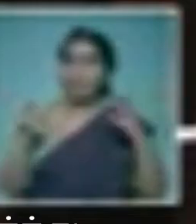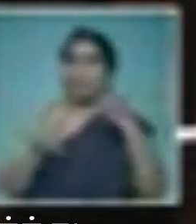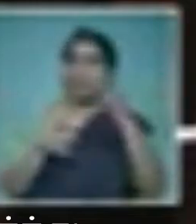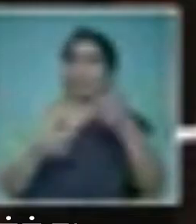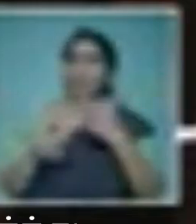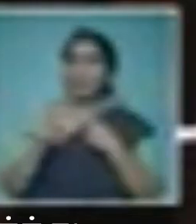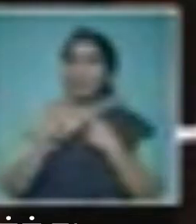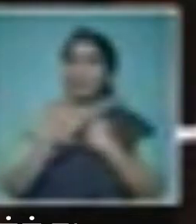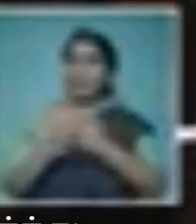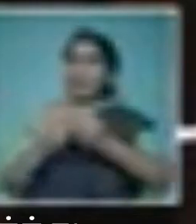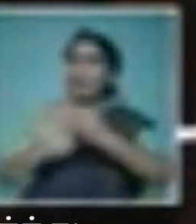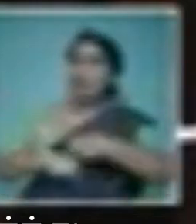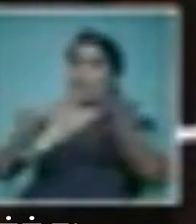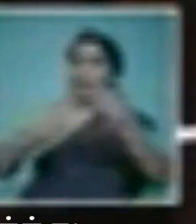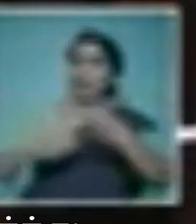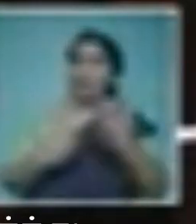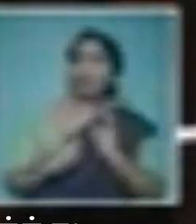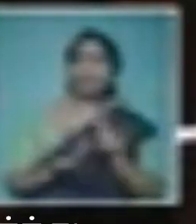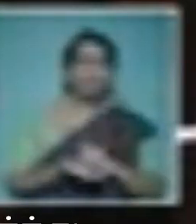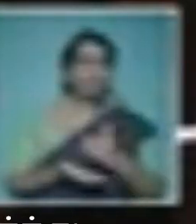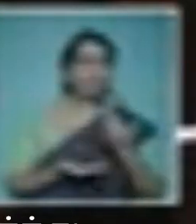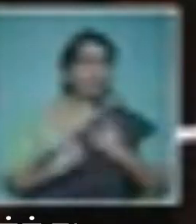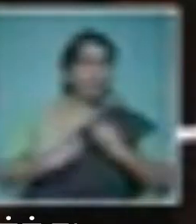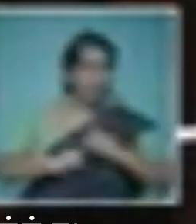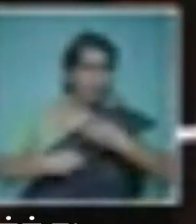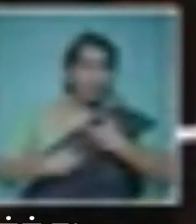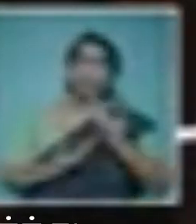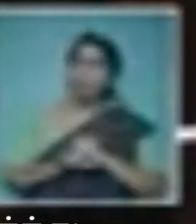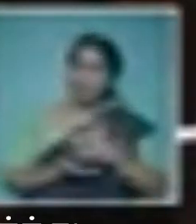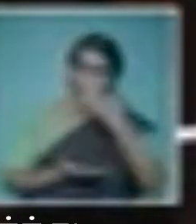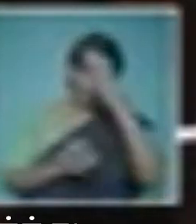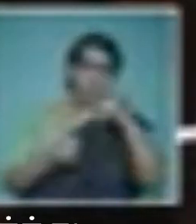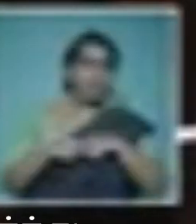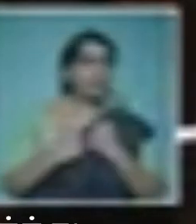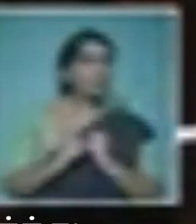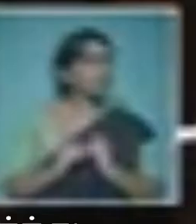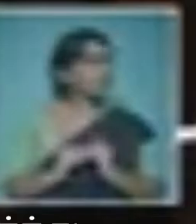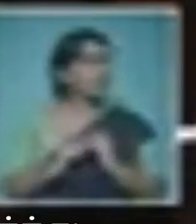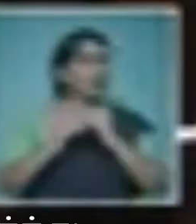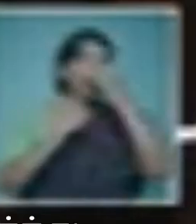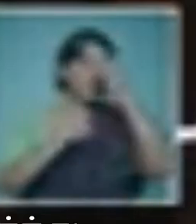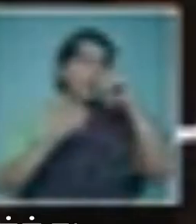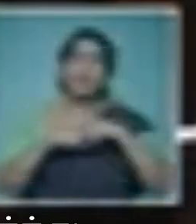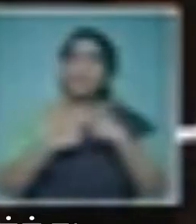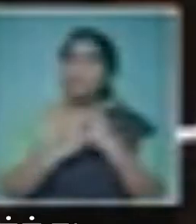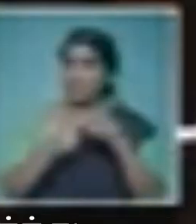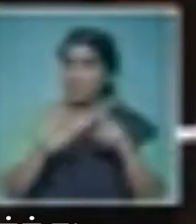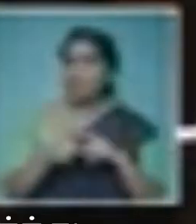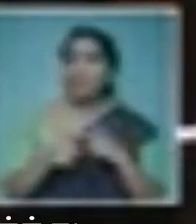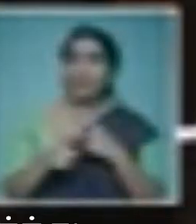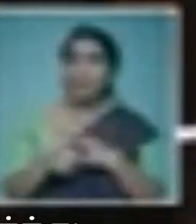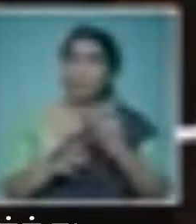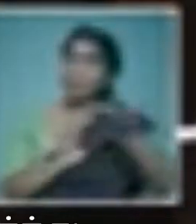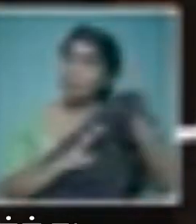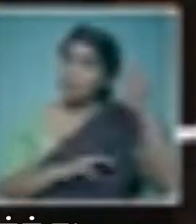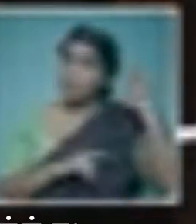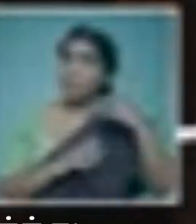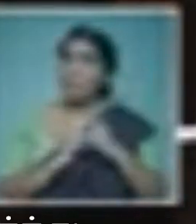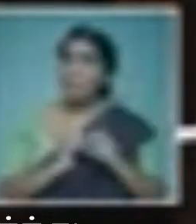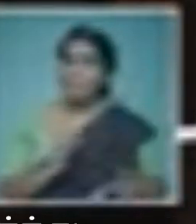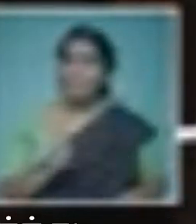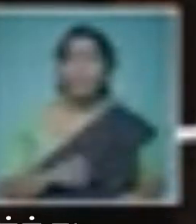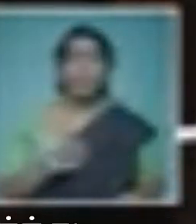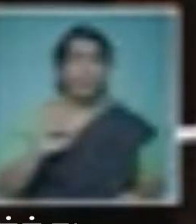இடத்திலே நாங்கள் எங்களுடைய தமிழ் அரசியல் தமிழரசு கட்சியை சொல்ல வேண்டும். தந்தை செல்வாயின் காலப்பகுதியிலே ஆரம்பித்த இந்த அரசியல் போராட்டம் அதனை